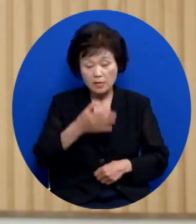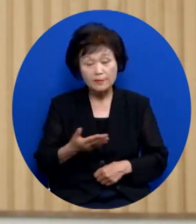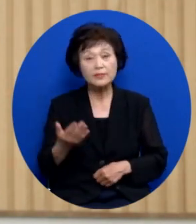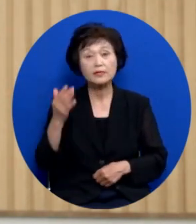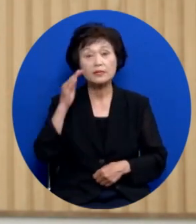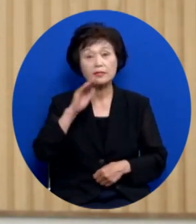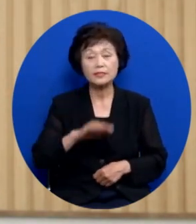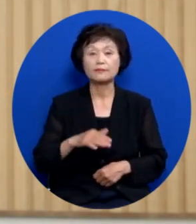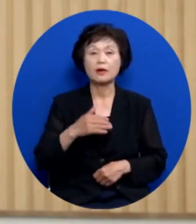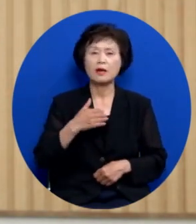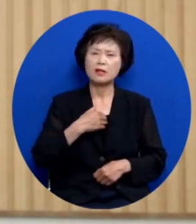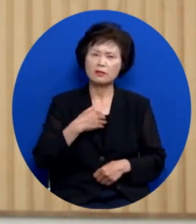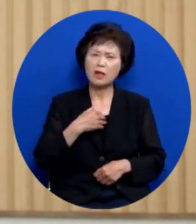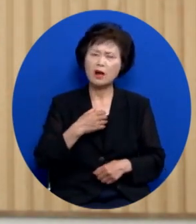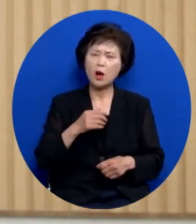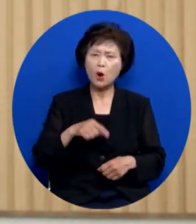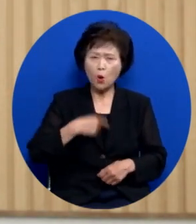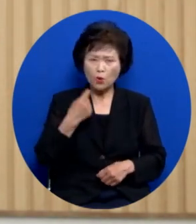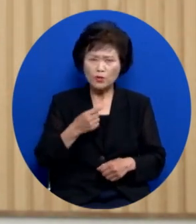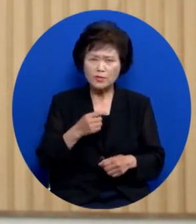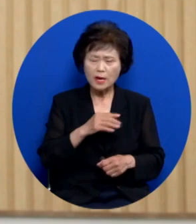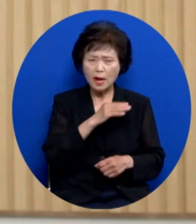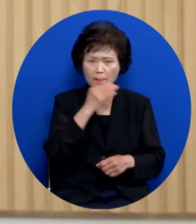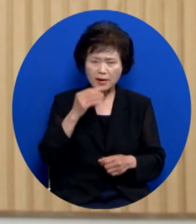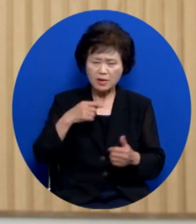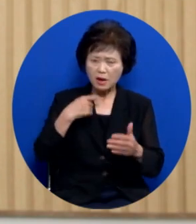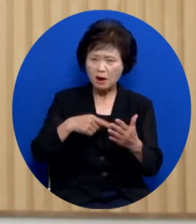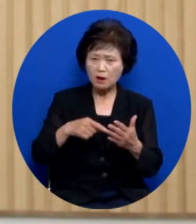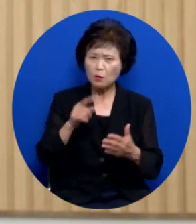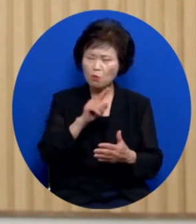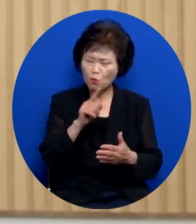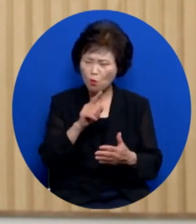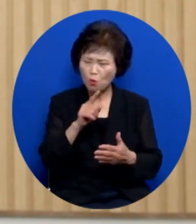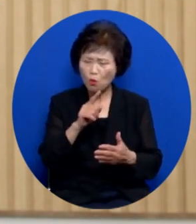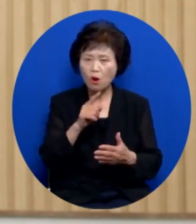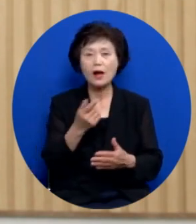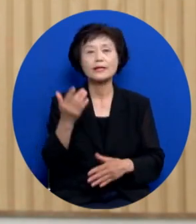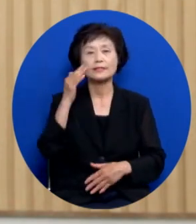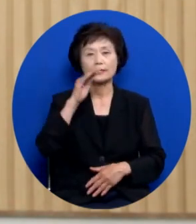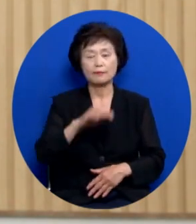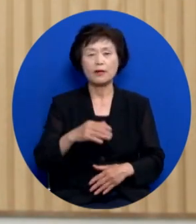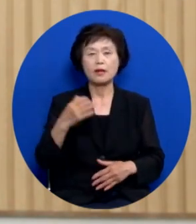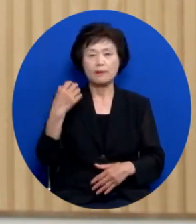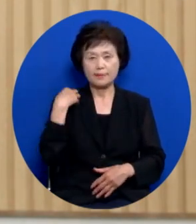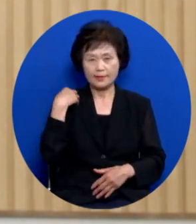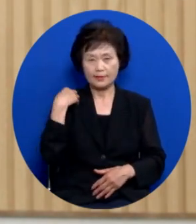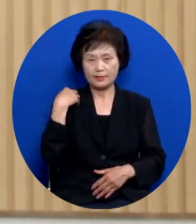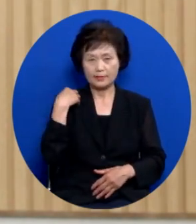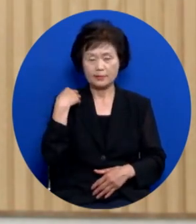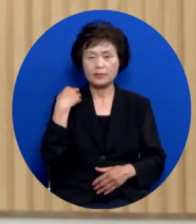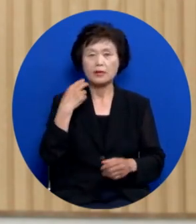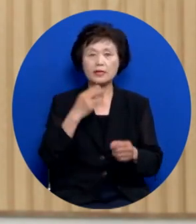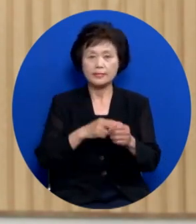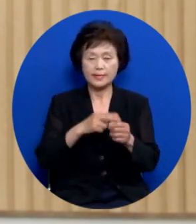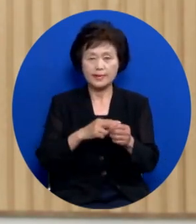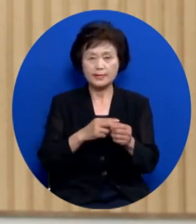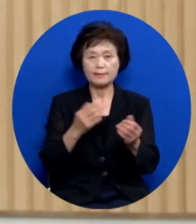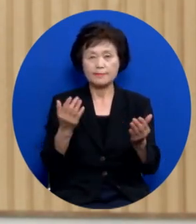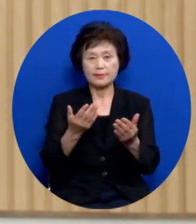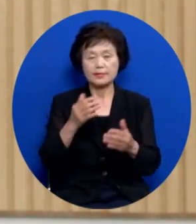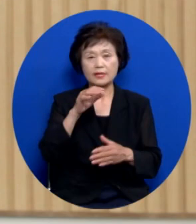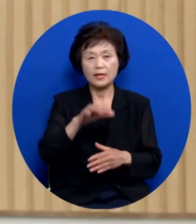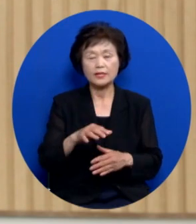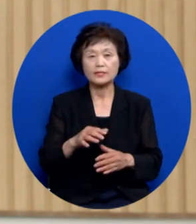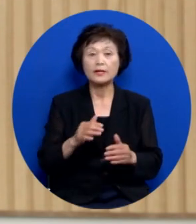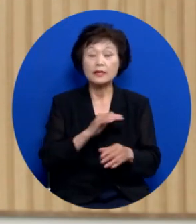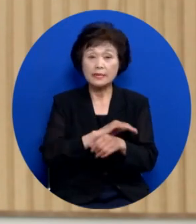내가 이렇게 한다고 무슨 의미가 있나 하는 회의가 들 때도 많지만 그래도 맡은 자리에서 꿋꿋하게 소명을 감당하고